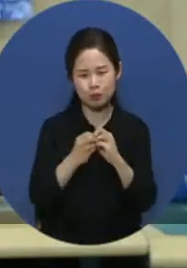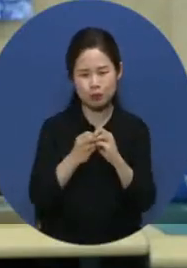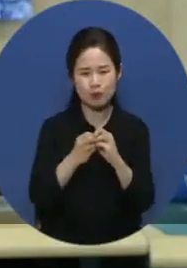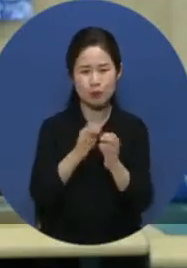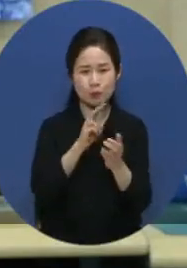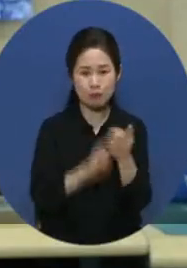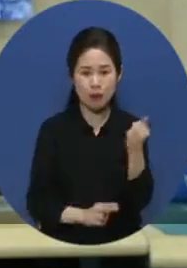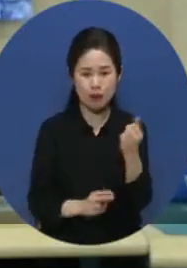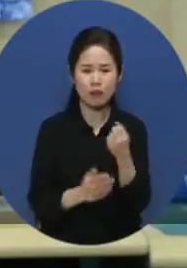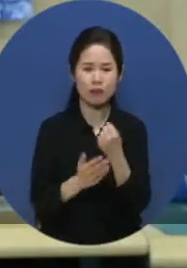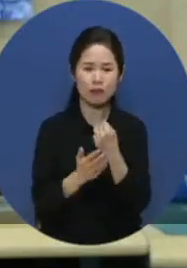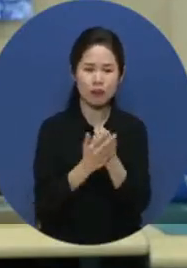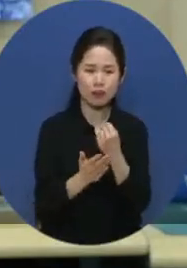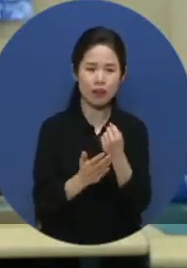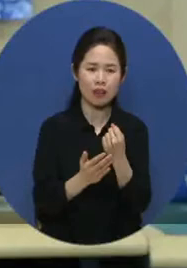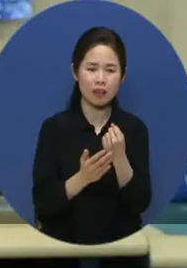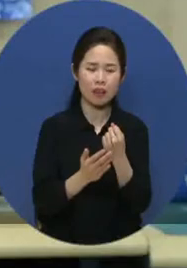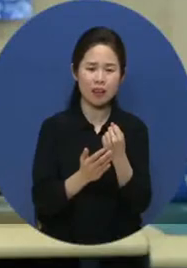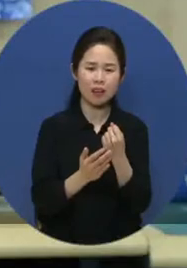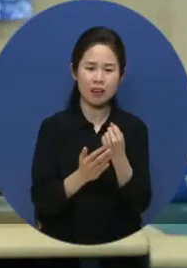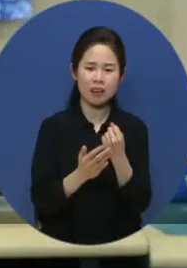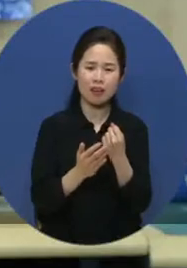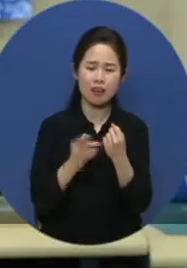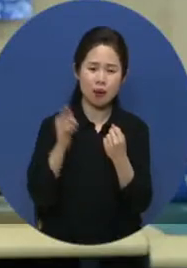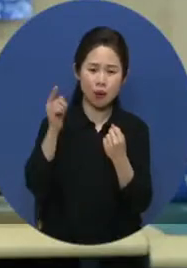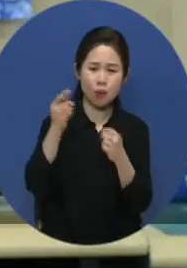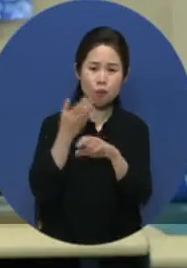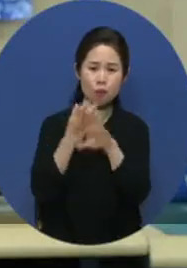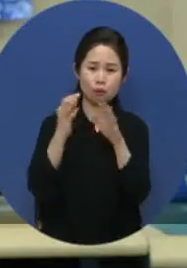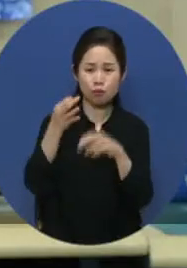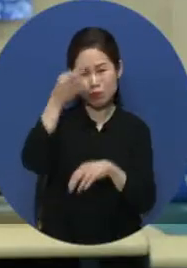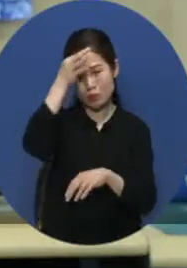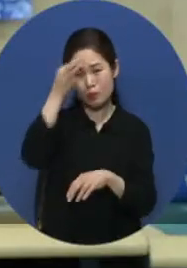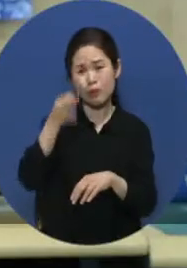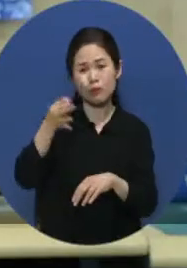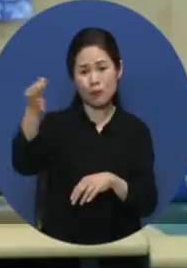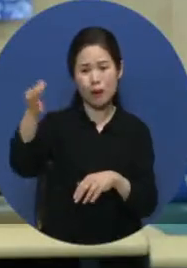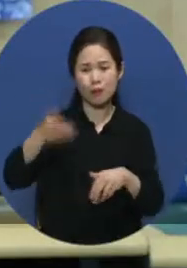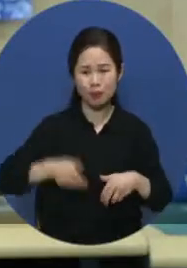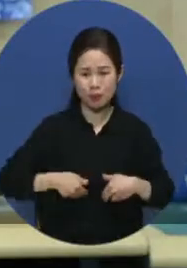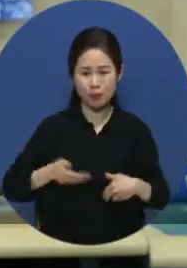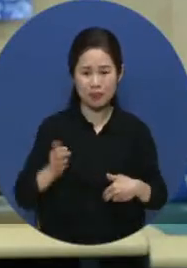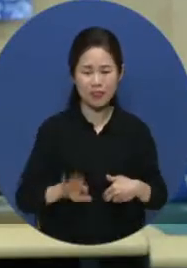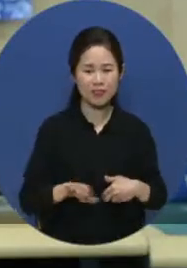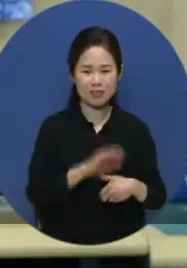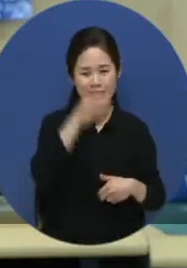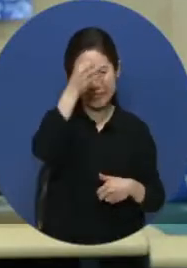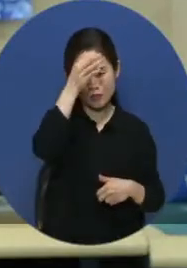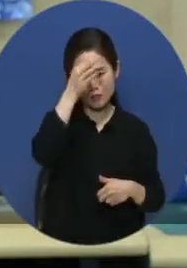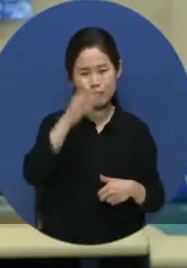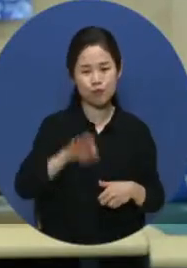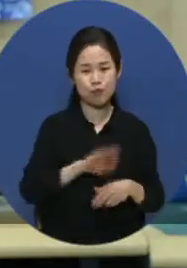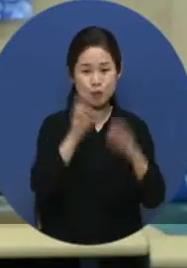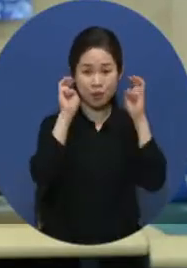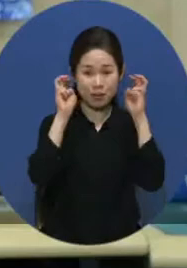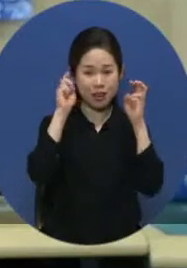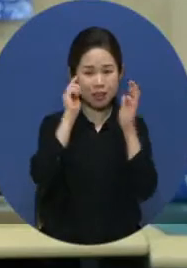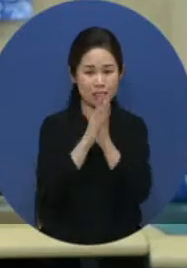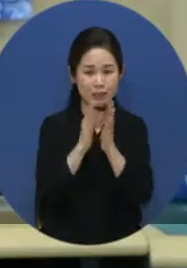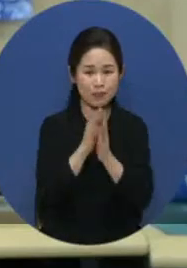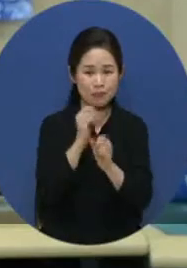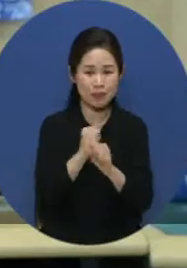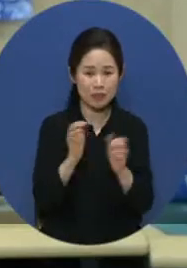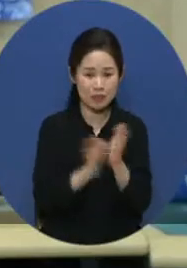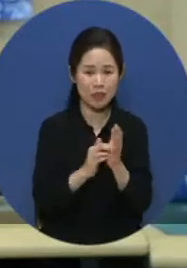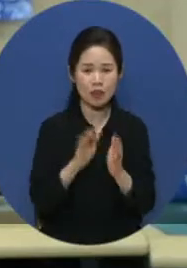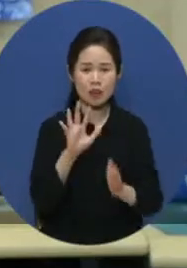가니까 비용이 어쨌든 기존 고정비가 다 존재한단 말이죠. 저희는 기술을 다 자체 개발을 했어요. 그래서 손가락부터